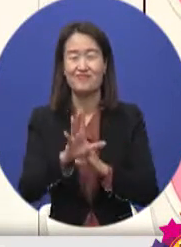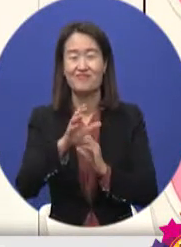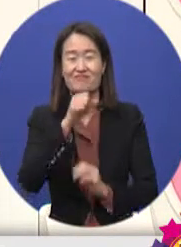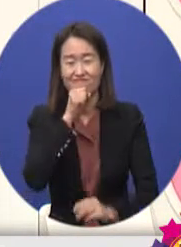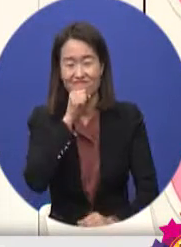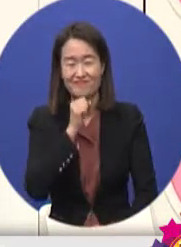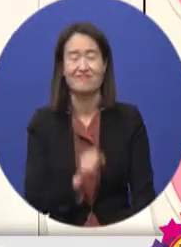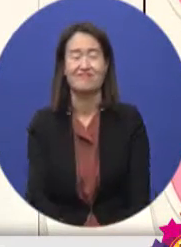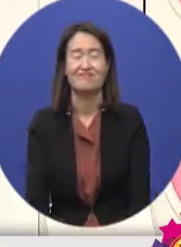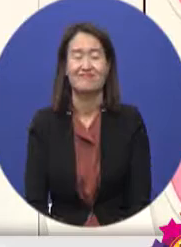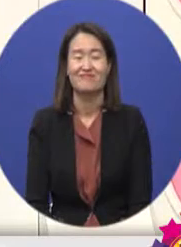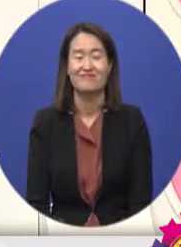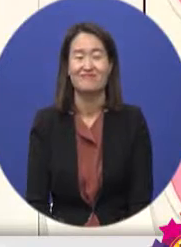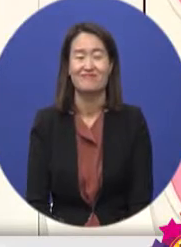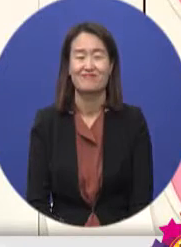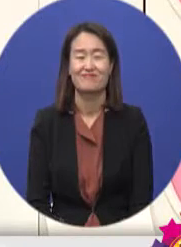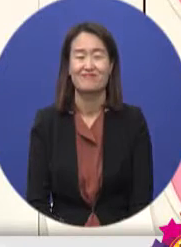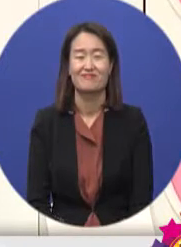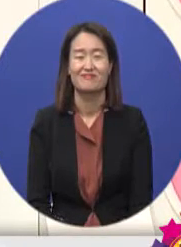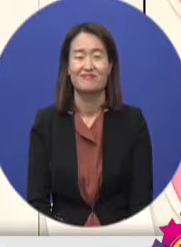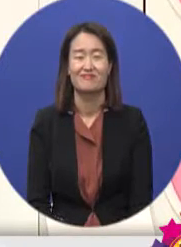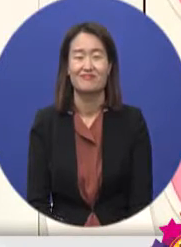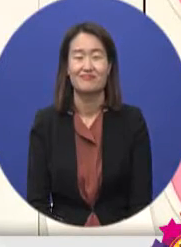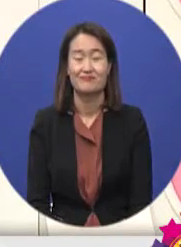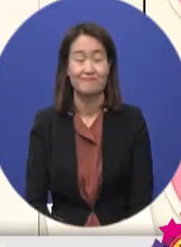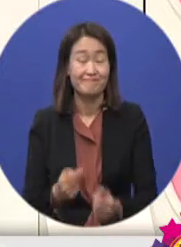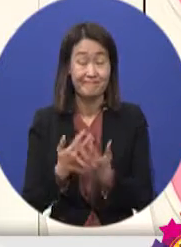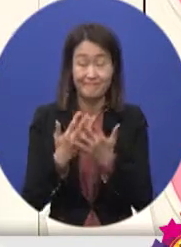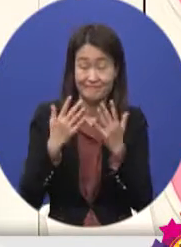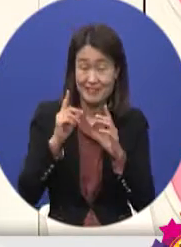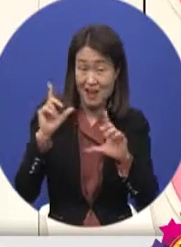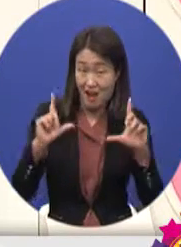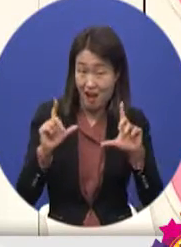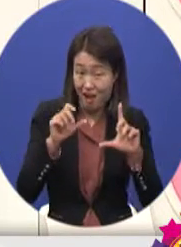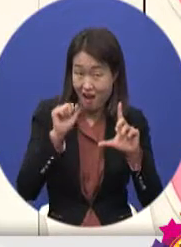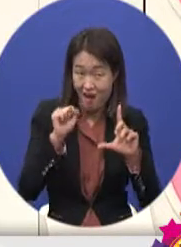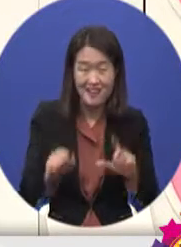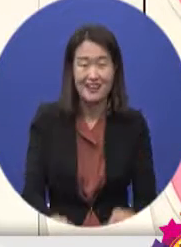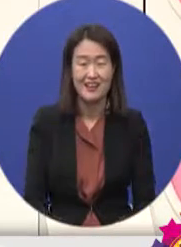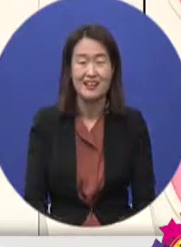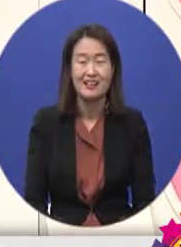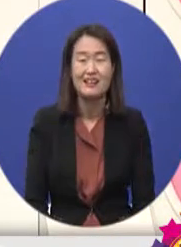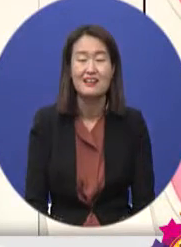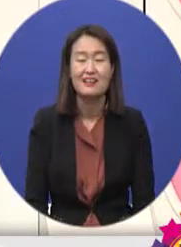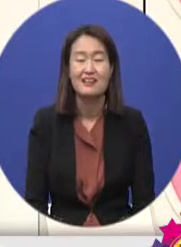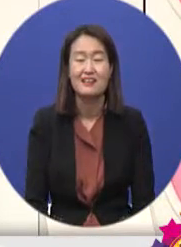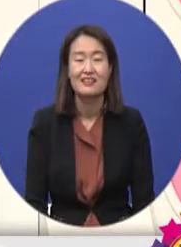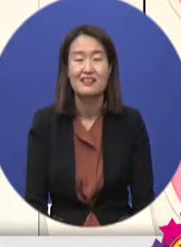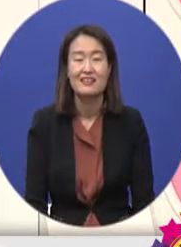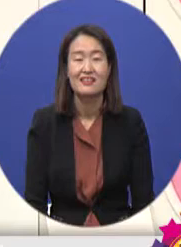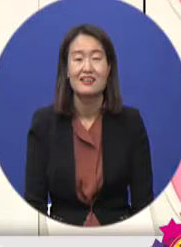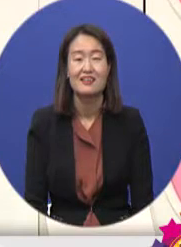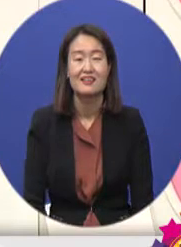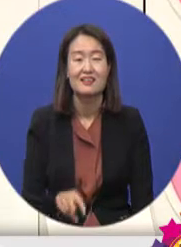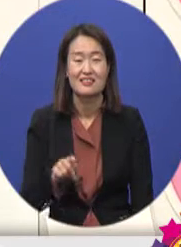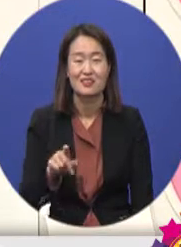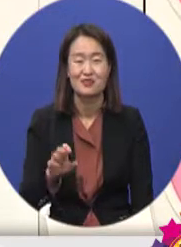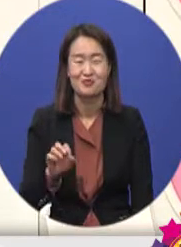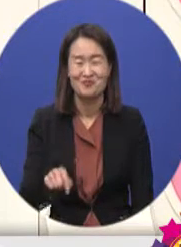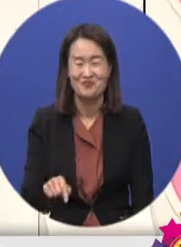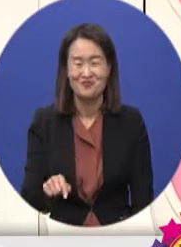보너스 9점 받으셨습니다. 아주 밝은 모습 좋아요. 자, 아이고 우리 서정우